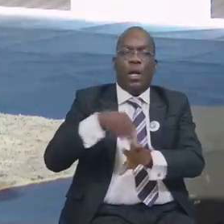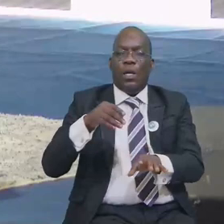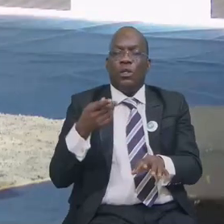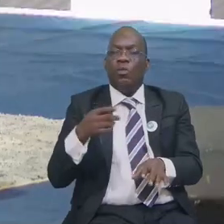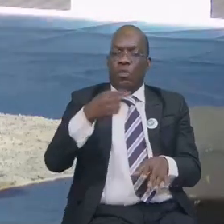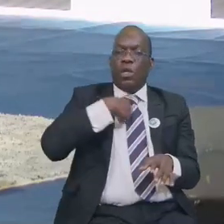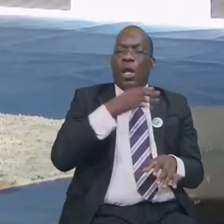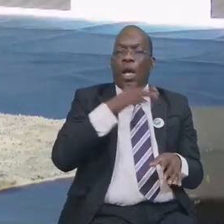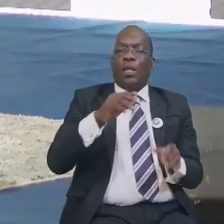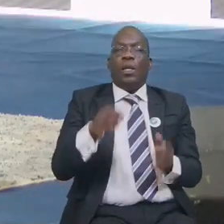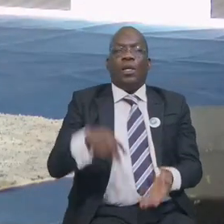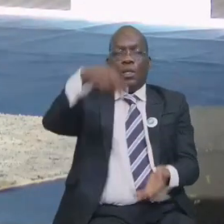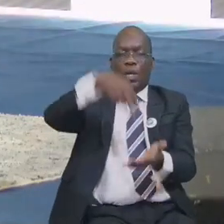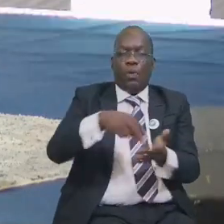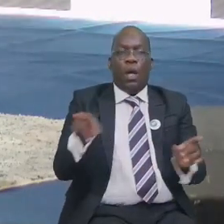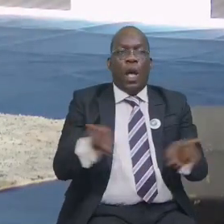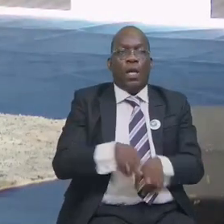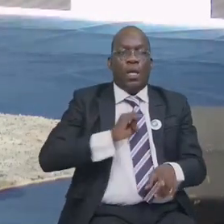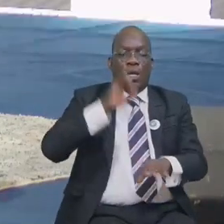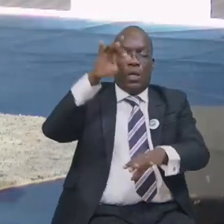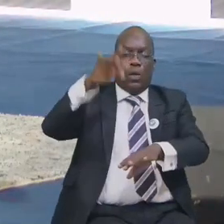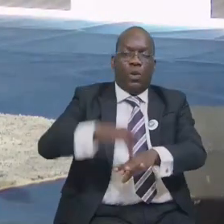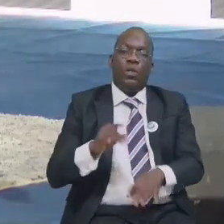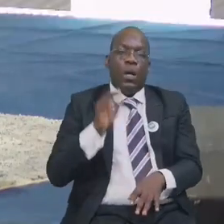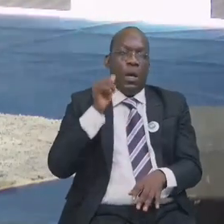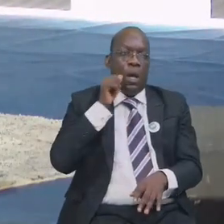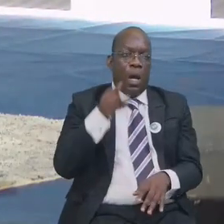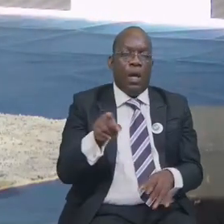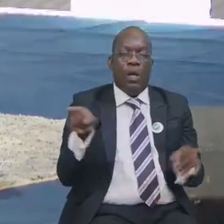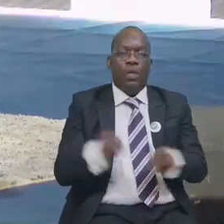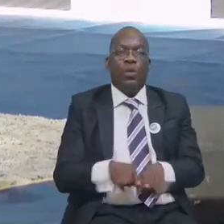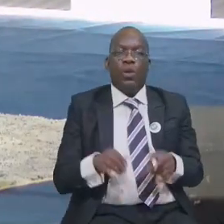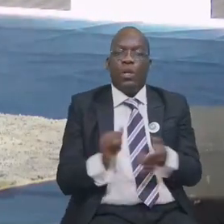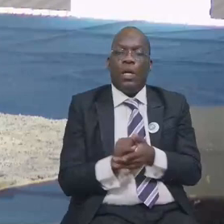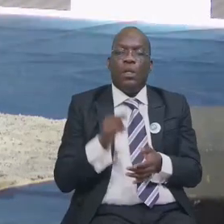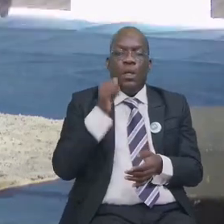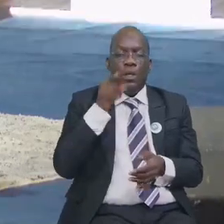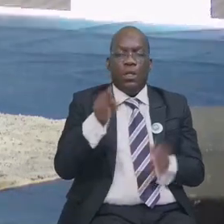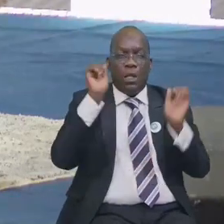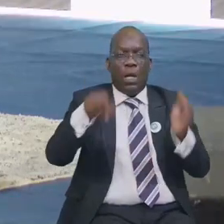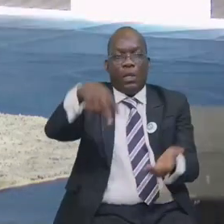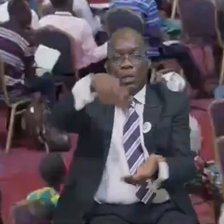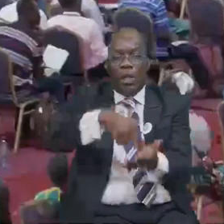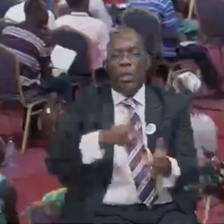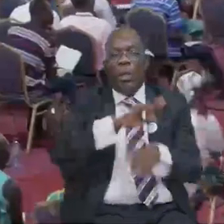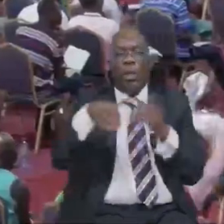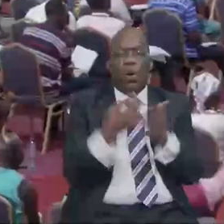redresser. Immédiatement, quand je l'ai tout tapoté comme ça pour qu'elle se redresse, toute la maladie a disparu.